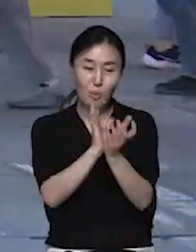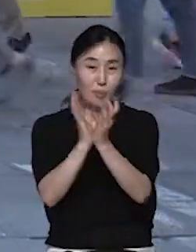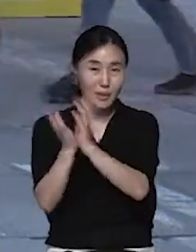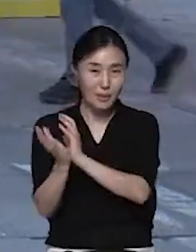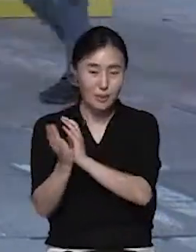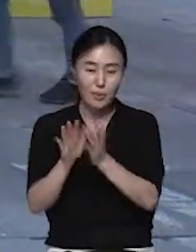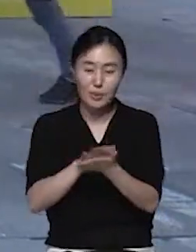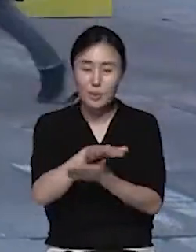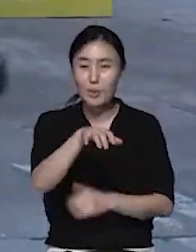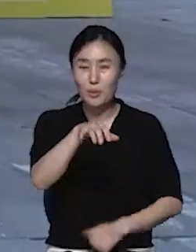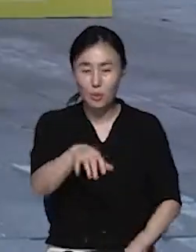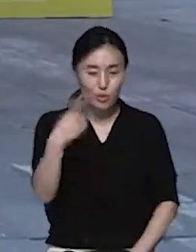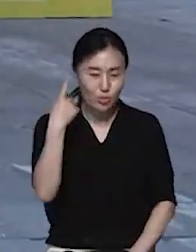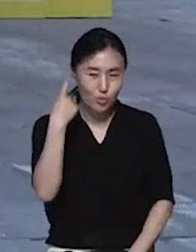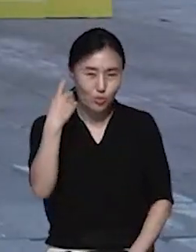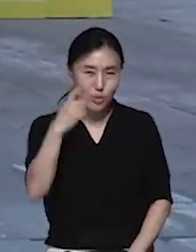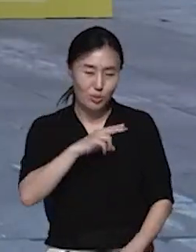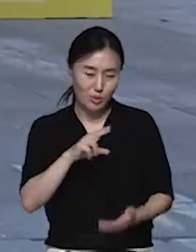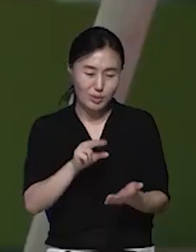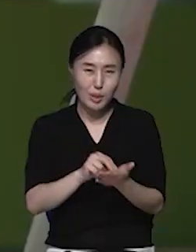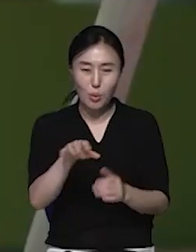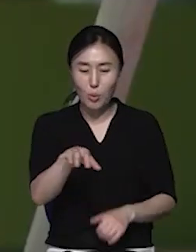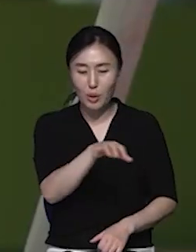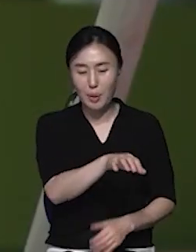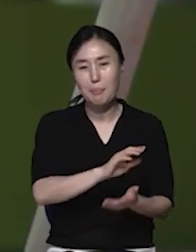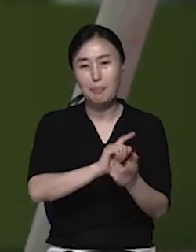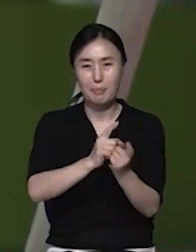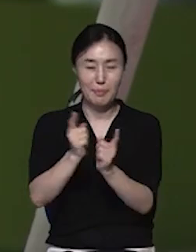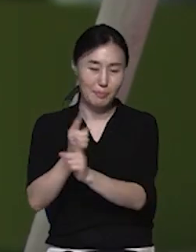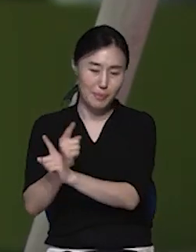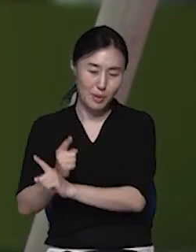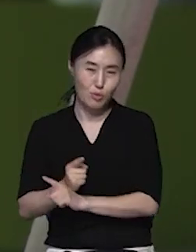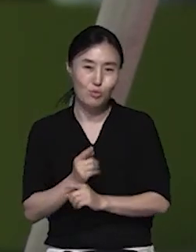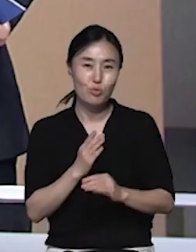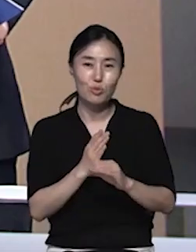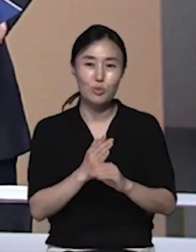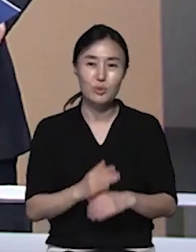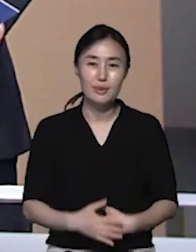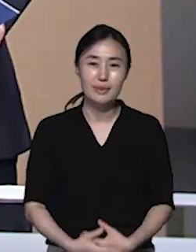등 추억을 주제로 한 공간으로 탈바꿈됩니다.